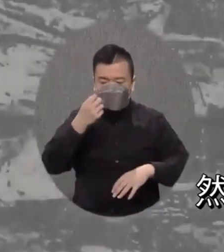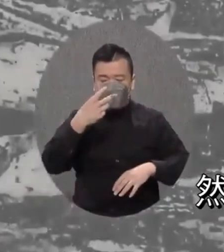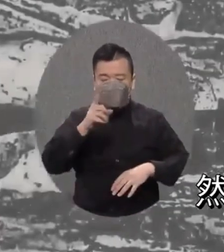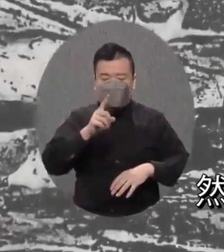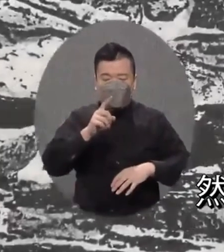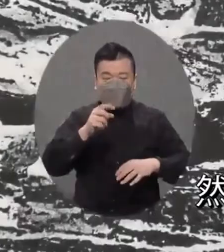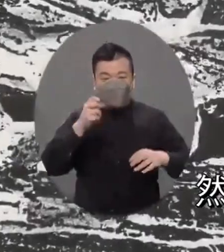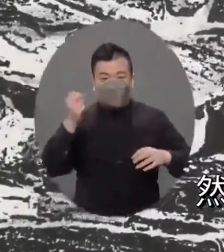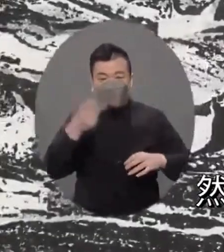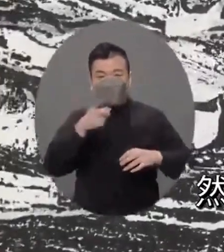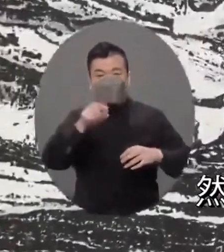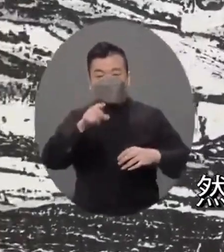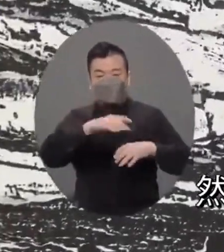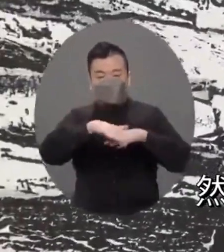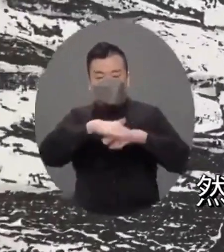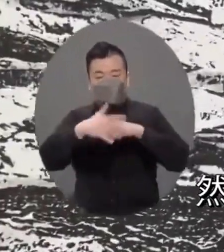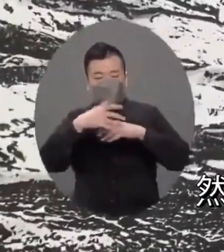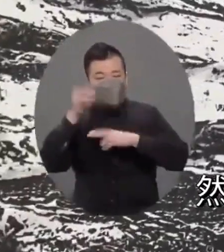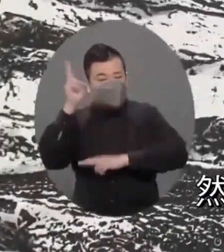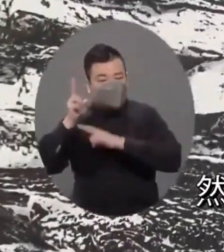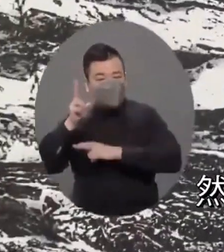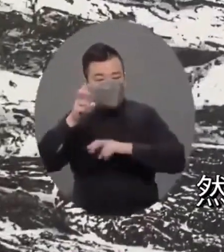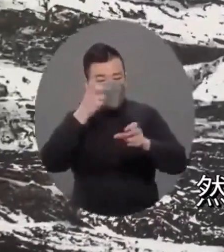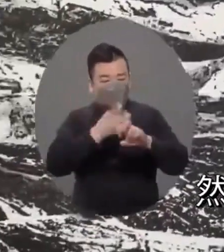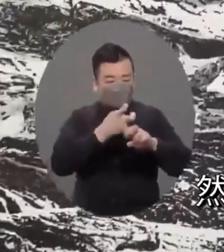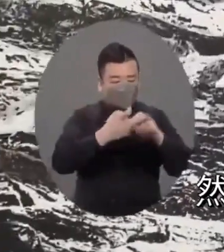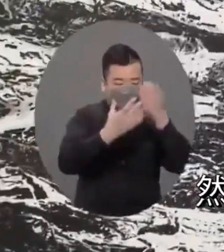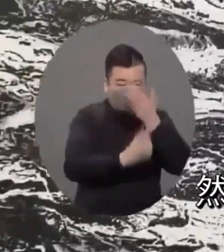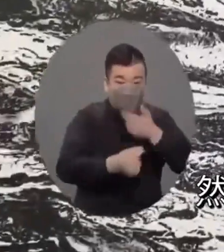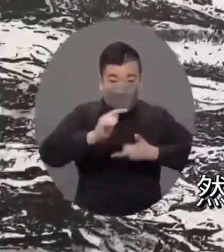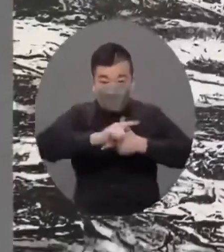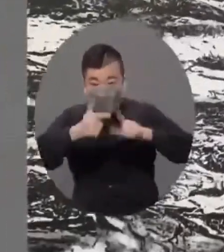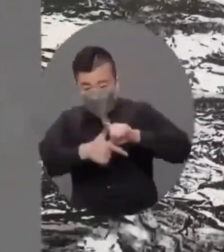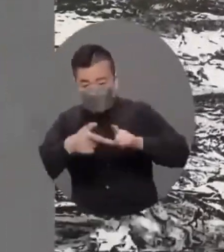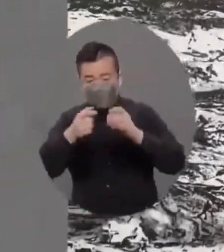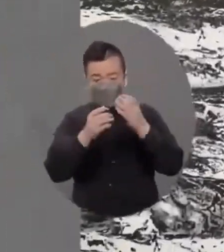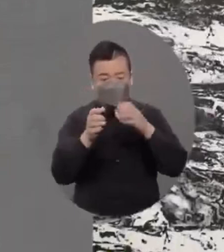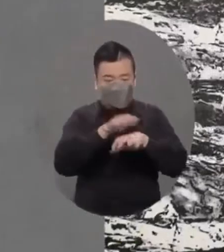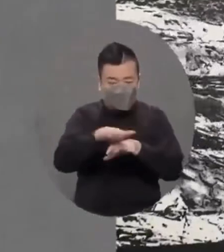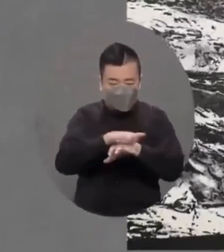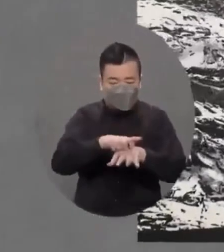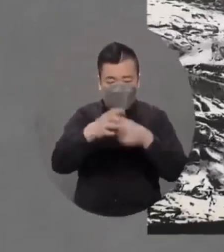這個一般傳統的石印的方法去製版。